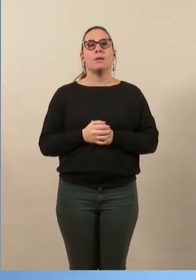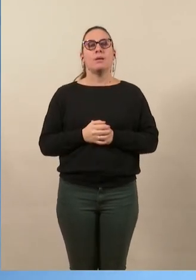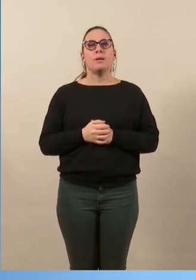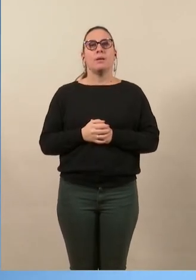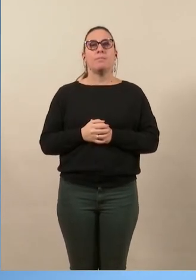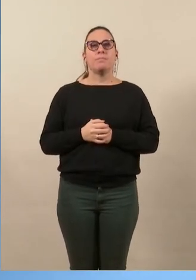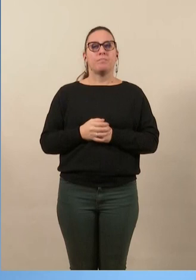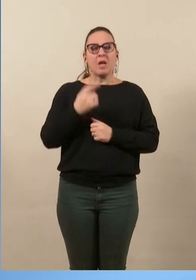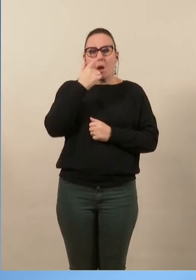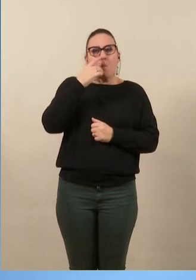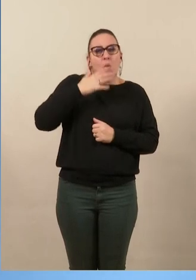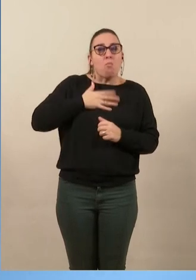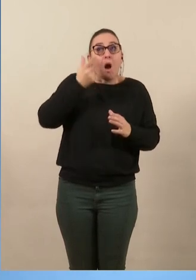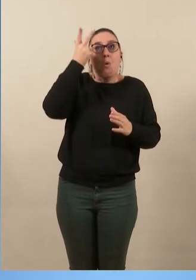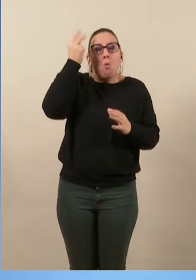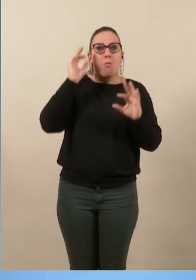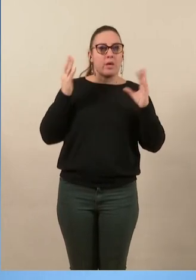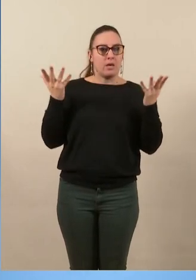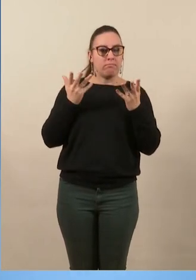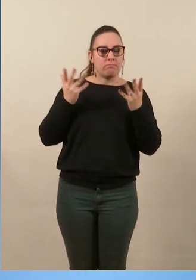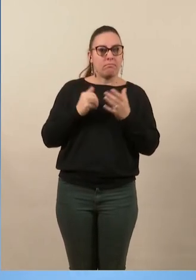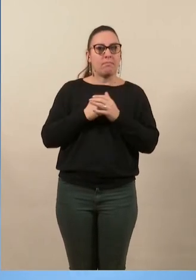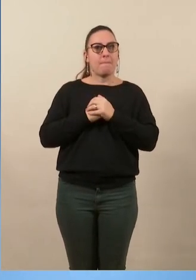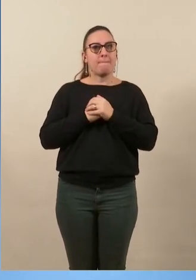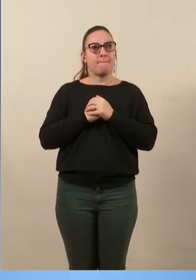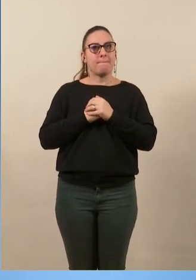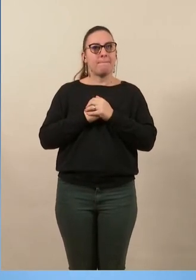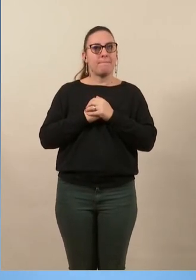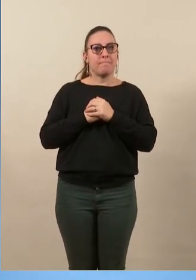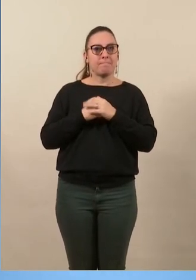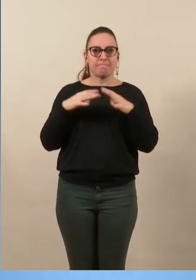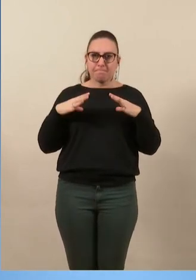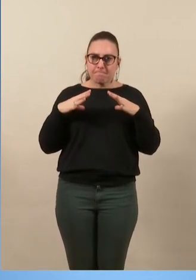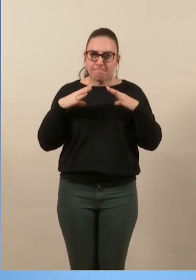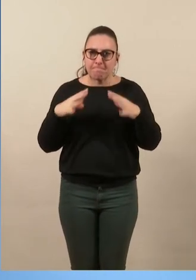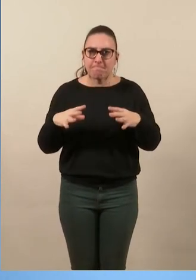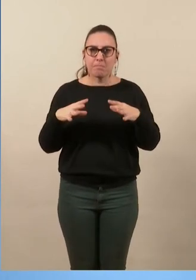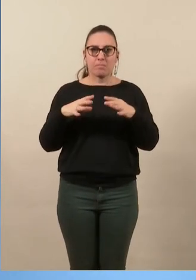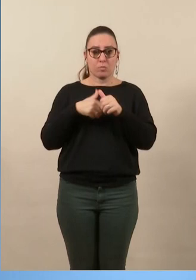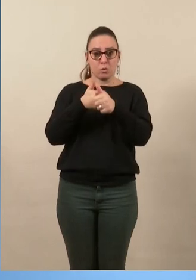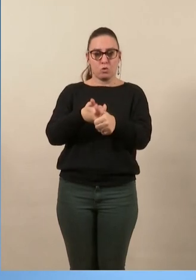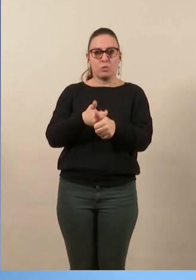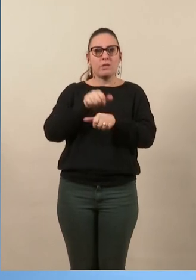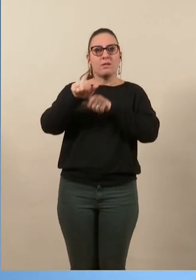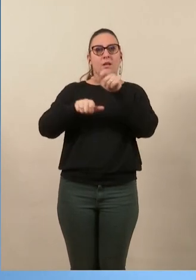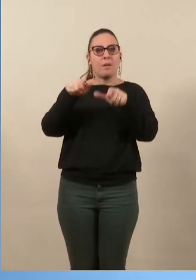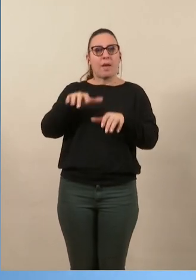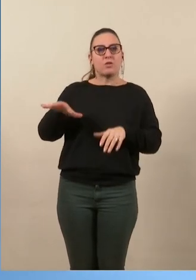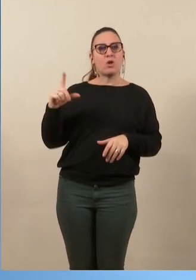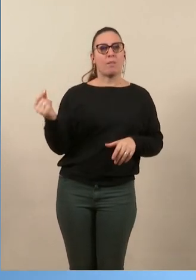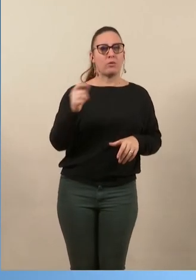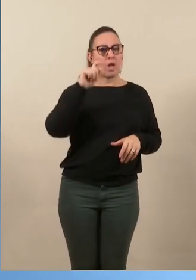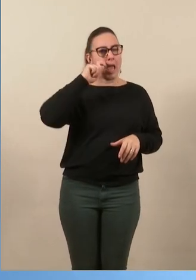la possibilité de actionner grâce à l'expertise d'un certain nombre